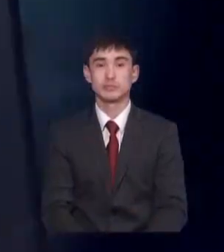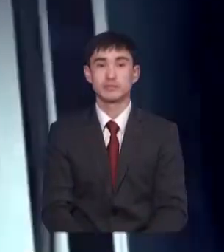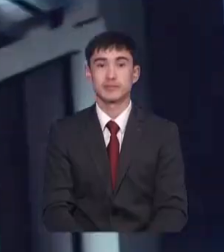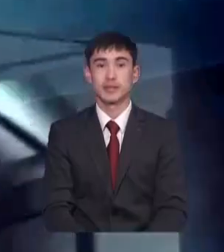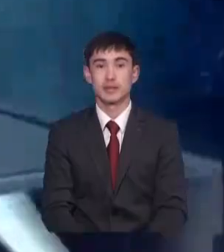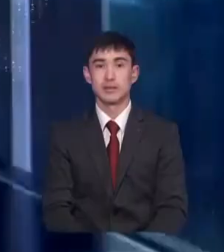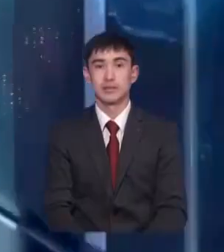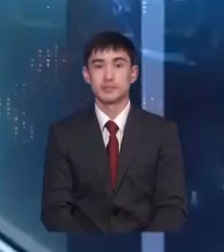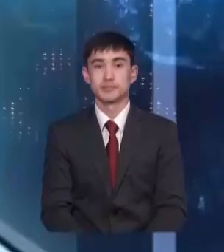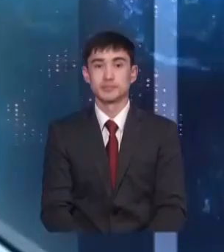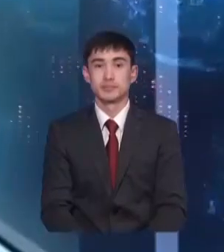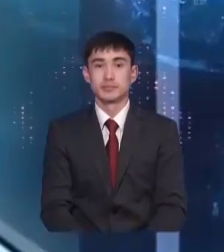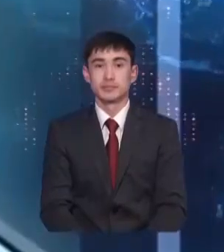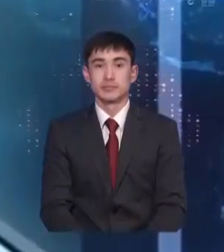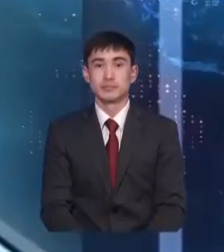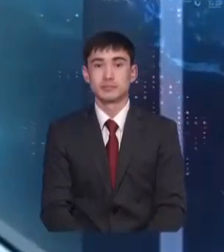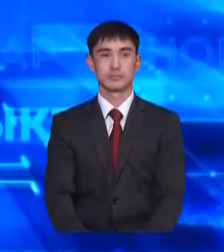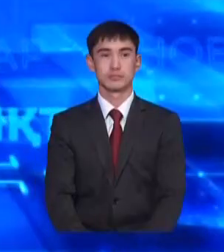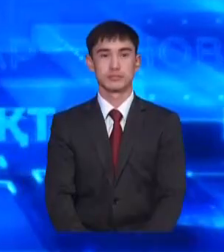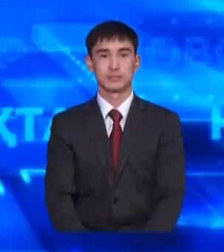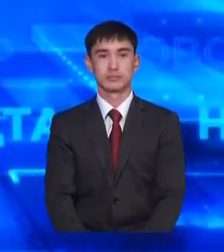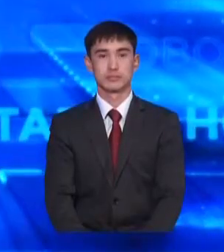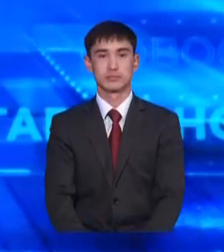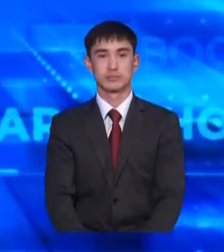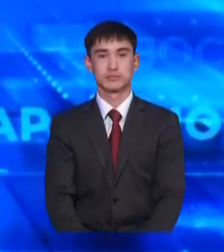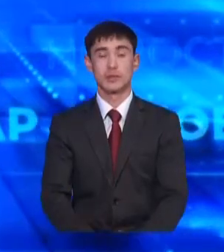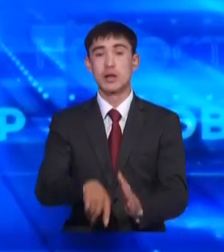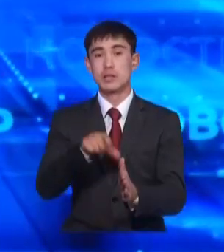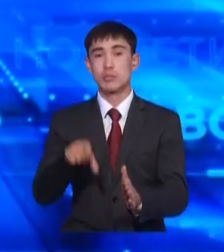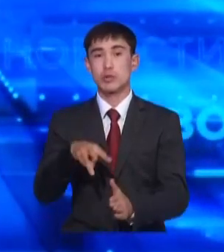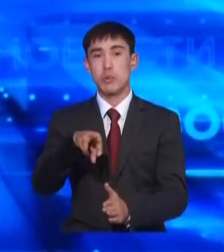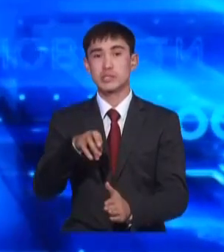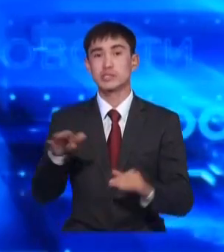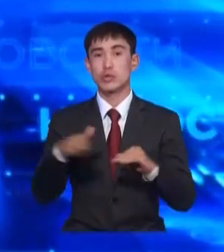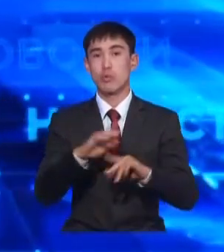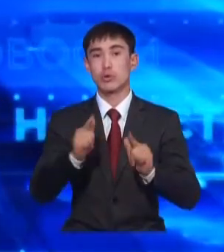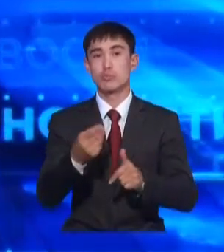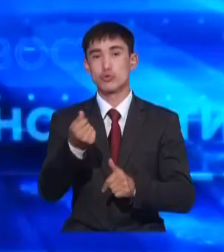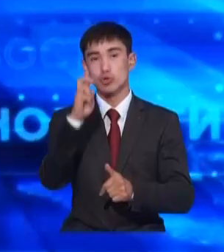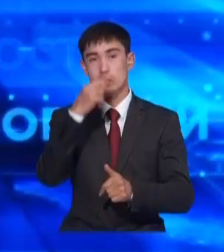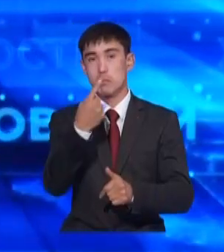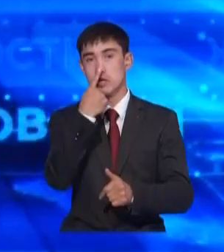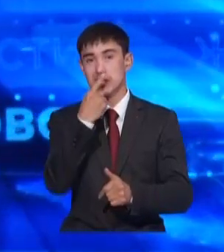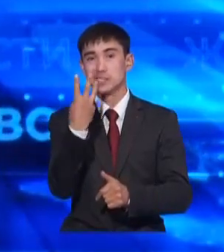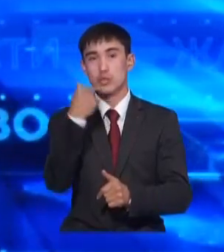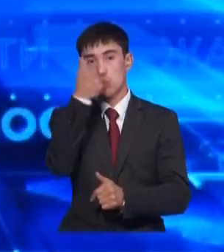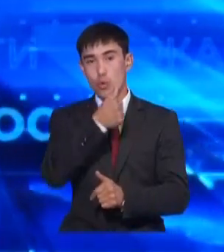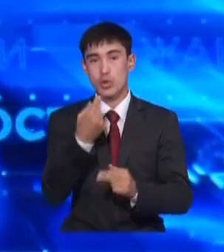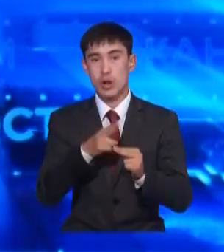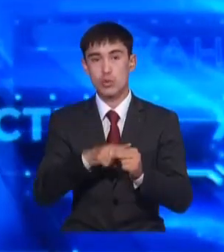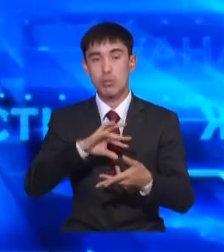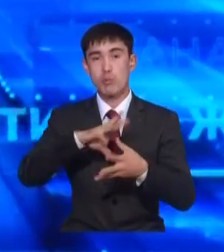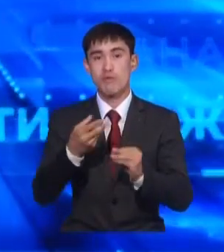Андосова, Кенже Жомарт, телеканал ЖТСУ, Конаев. Депутаты Мажилиса одобрили бюджет на ближайшие 3 года, в